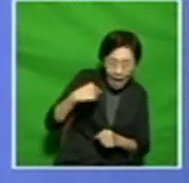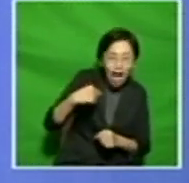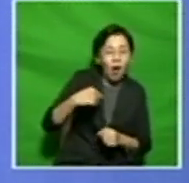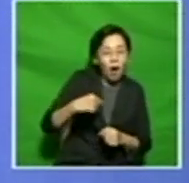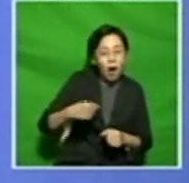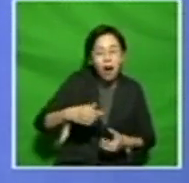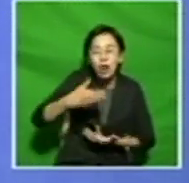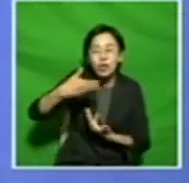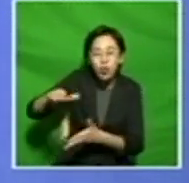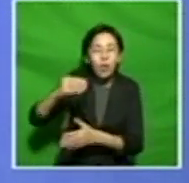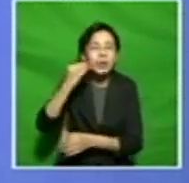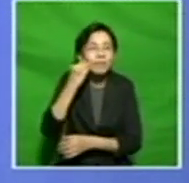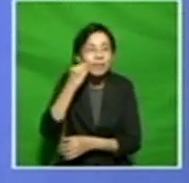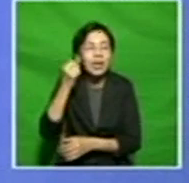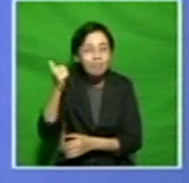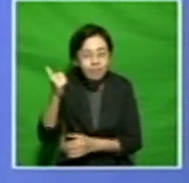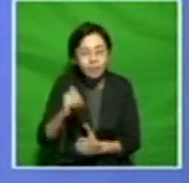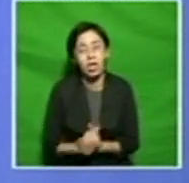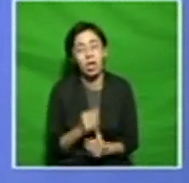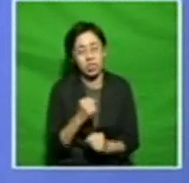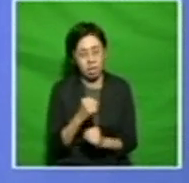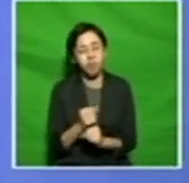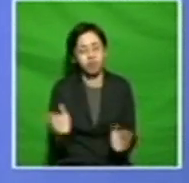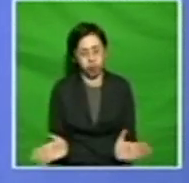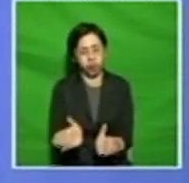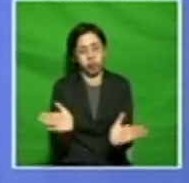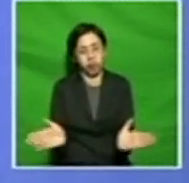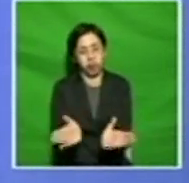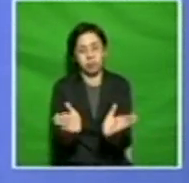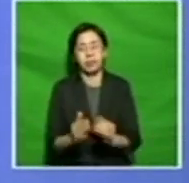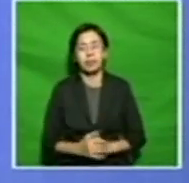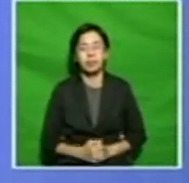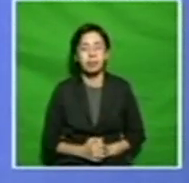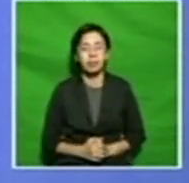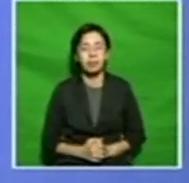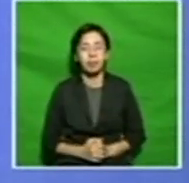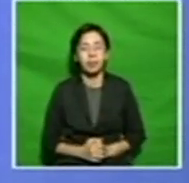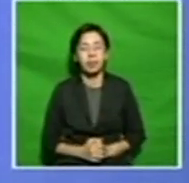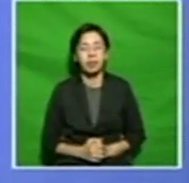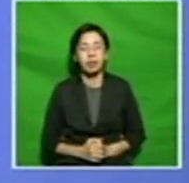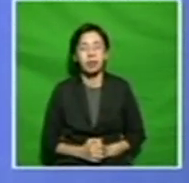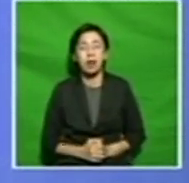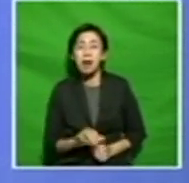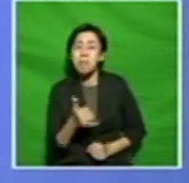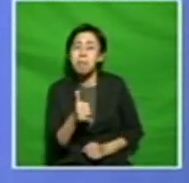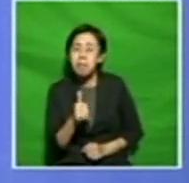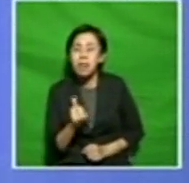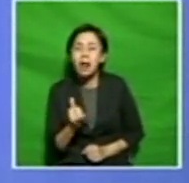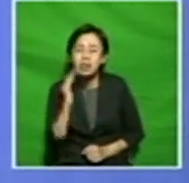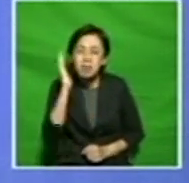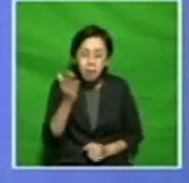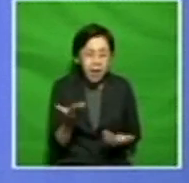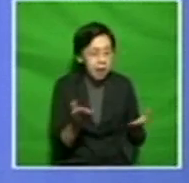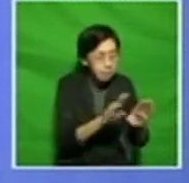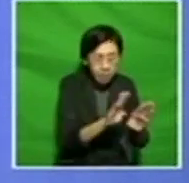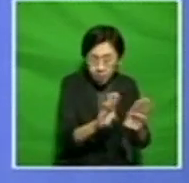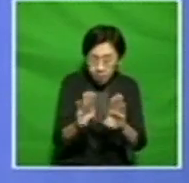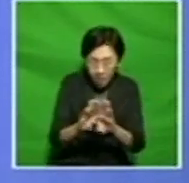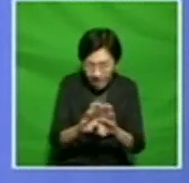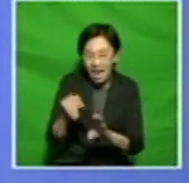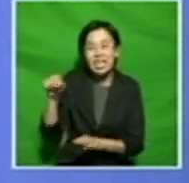ติทุกอย่างและสนับสนุนให้ทำด้วยคือแม้วันหนึ่งจะไปปิดอะไรก็ตามสิ่งเ